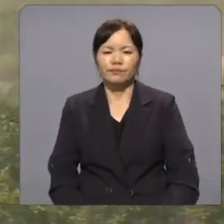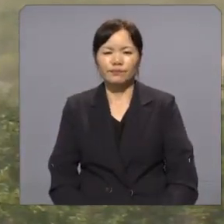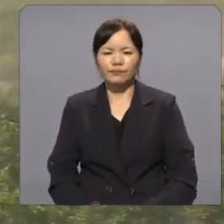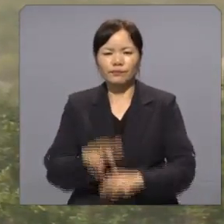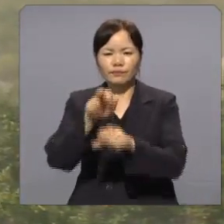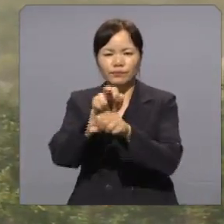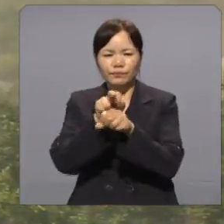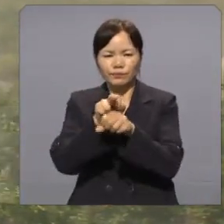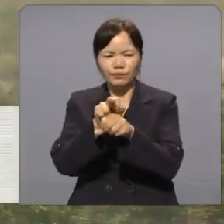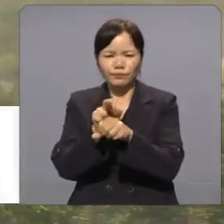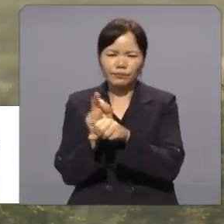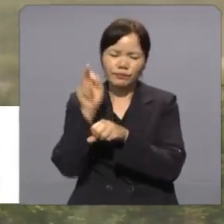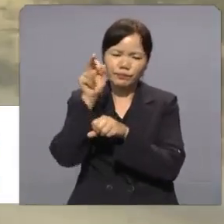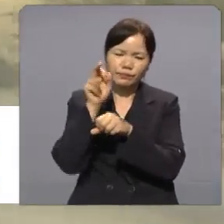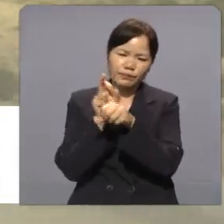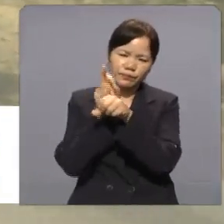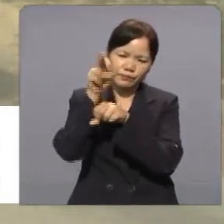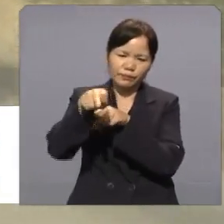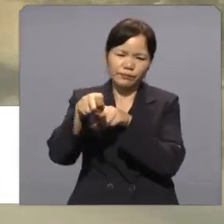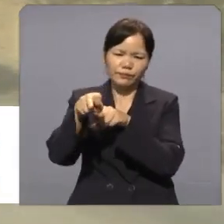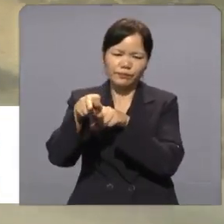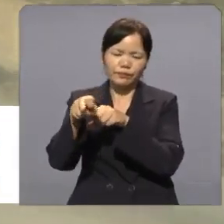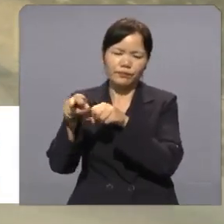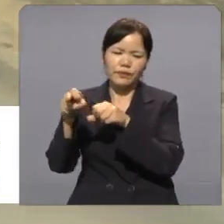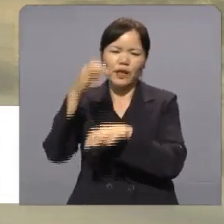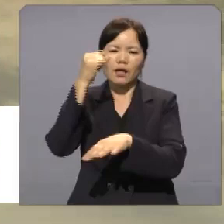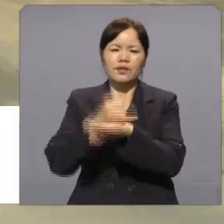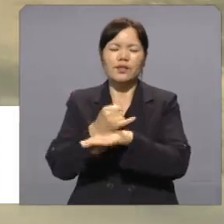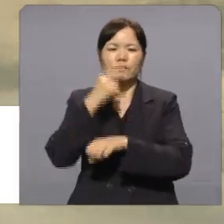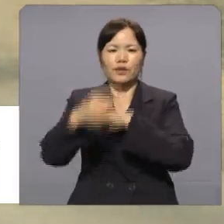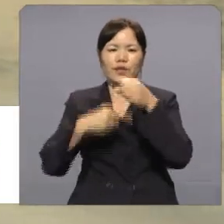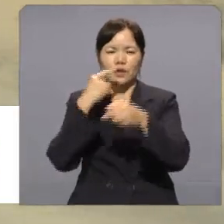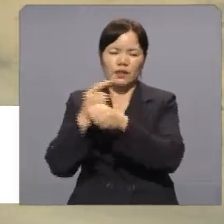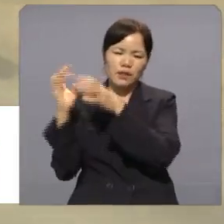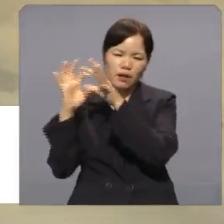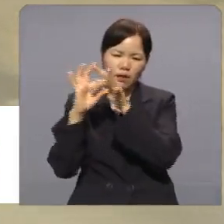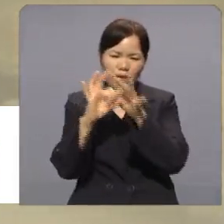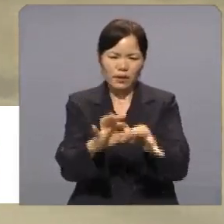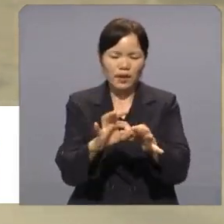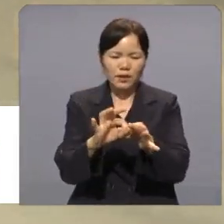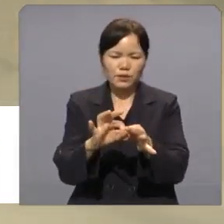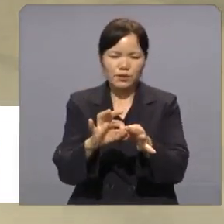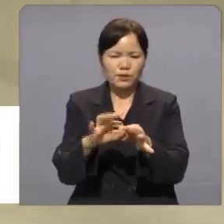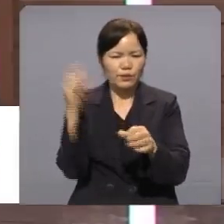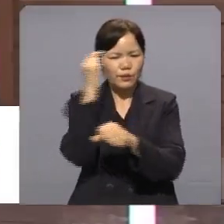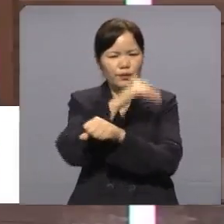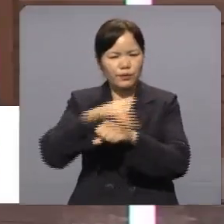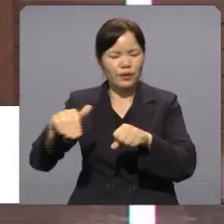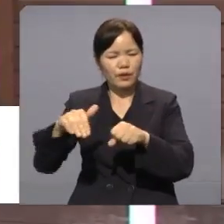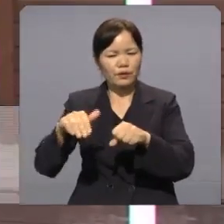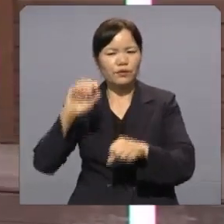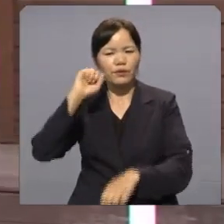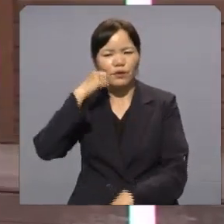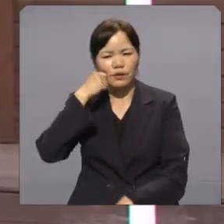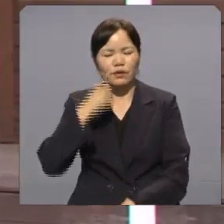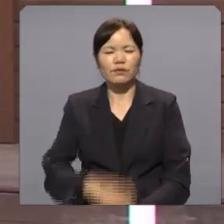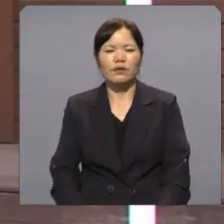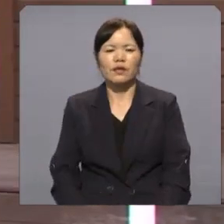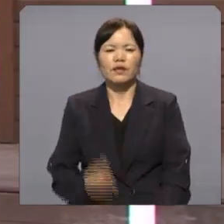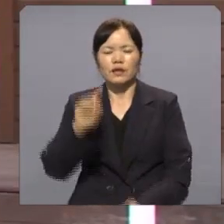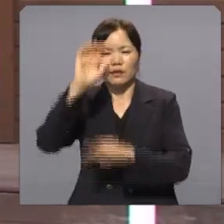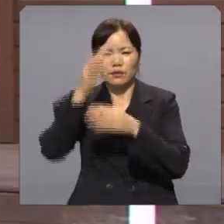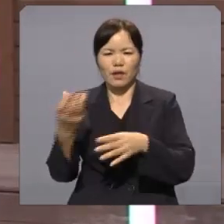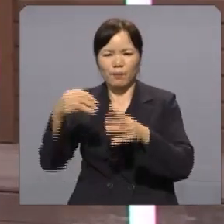전차 야포 사격은 최소 1년간 이어갈 것이라는 구상도 난항에 부딪혔습니다. 이런 내용을